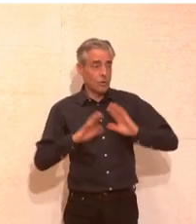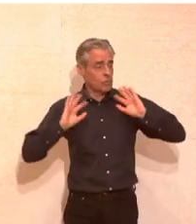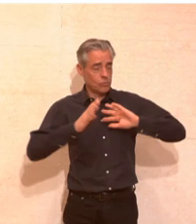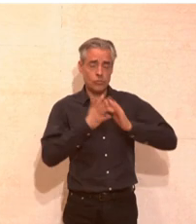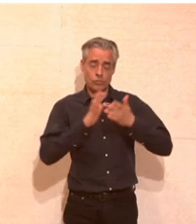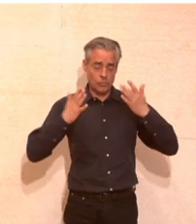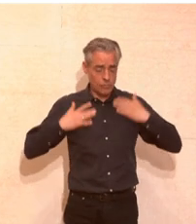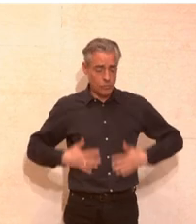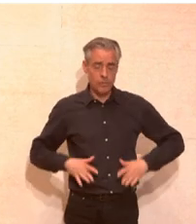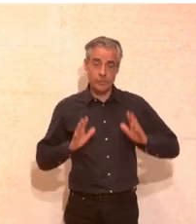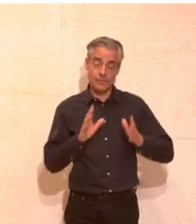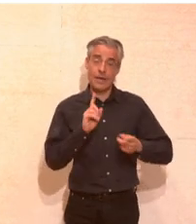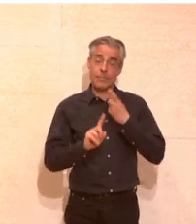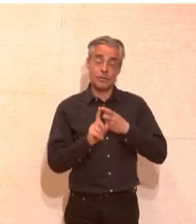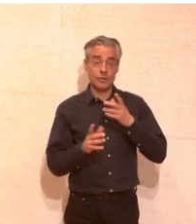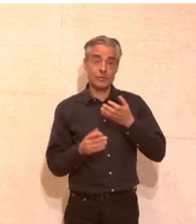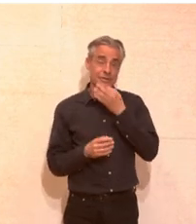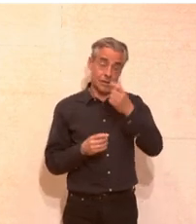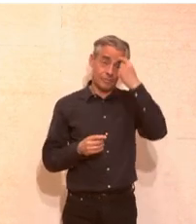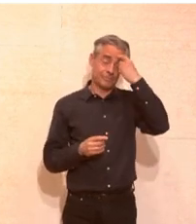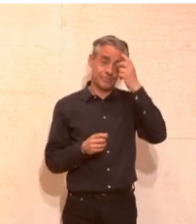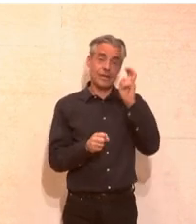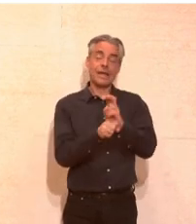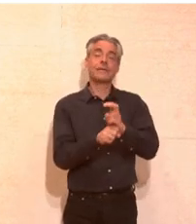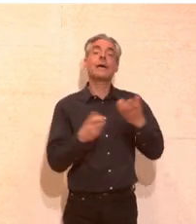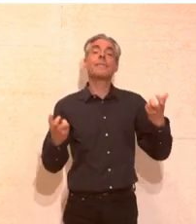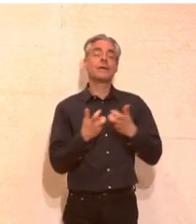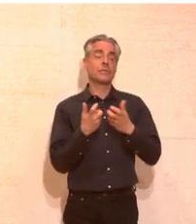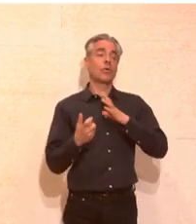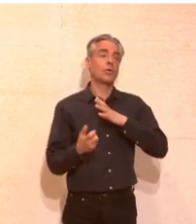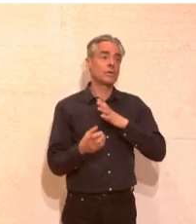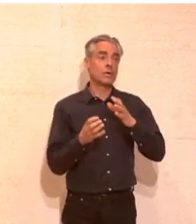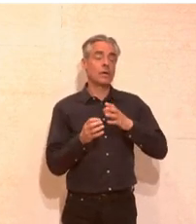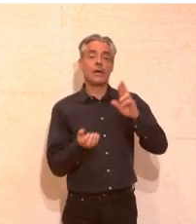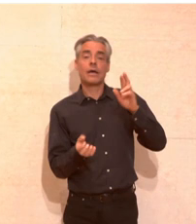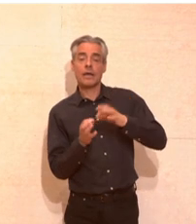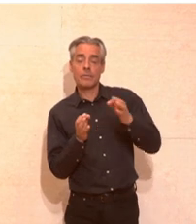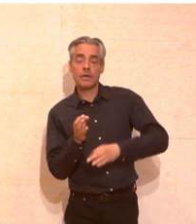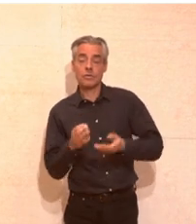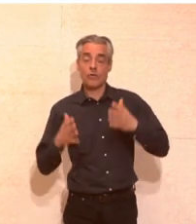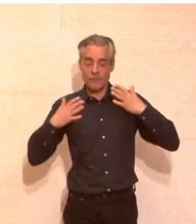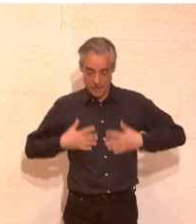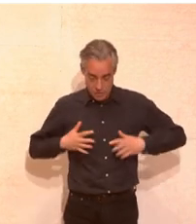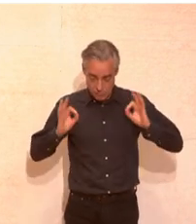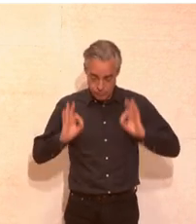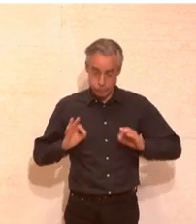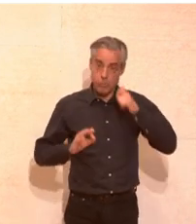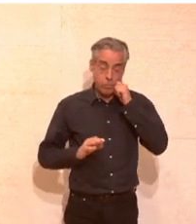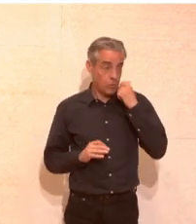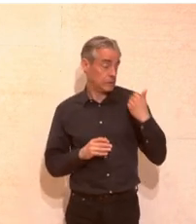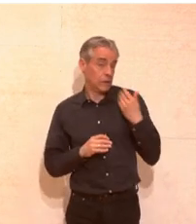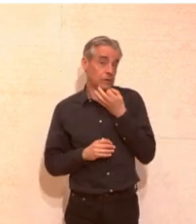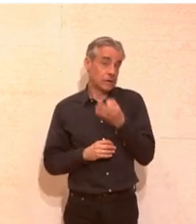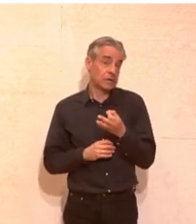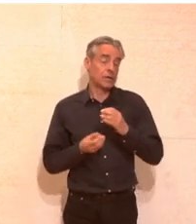un tas de fonctions. Et je pense que c'est important de l'avoir en tête, qu'à la fois, nous avons des répercussions vraiment physiques. On a entendu